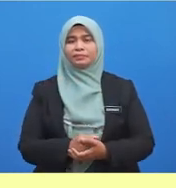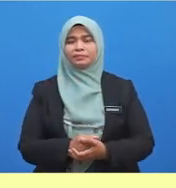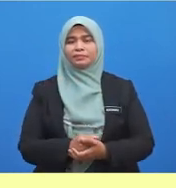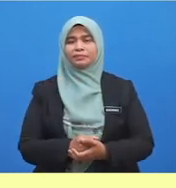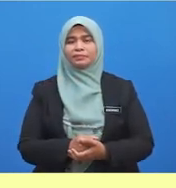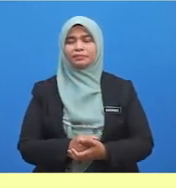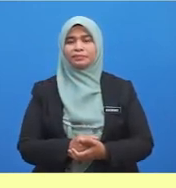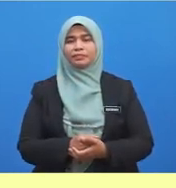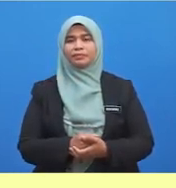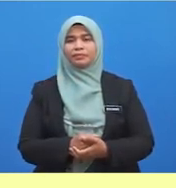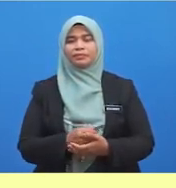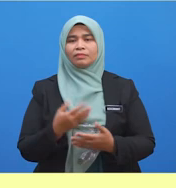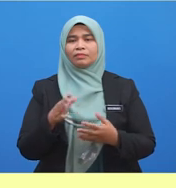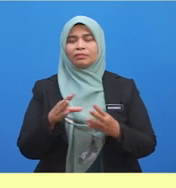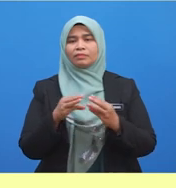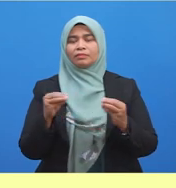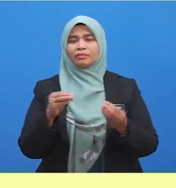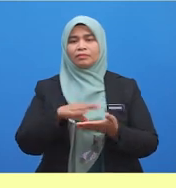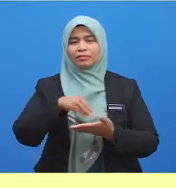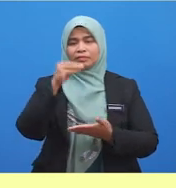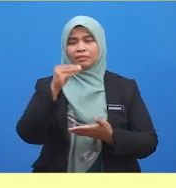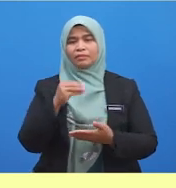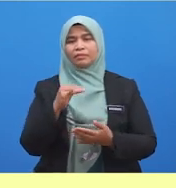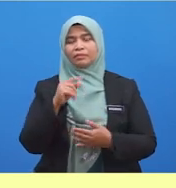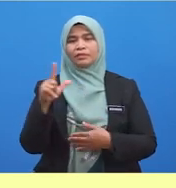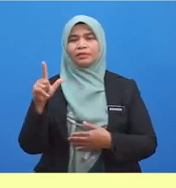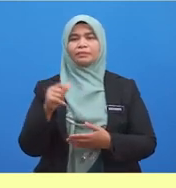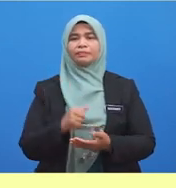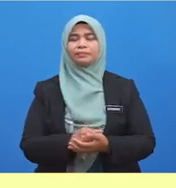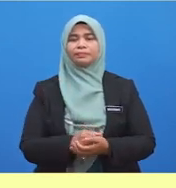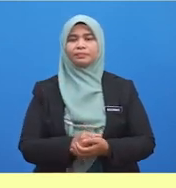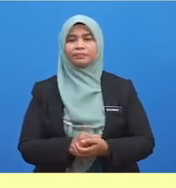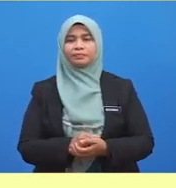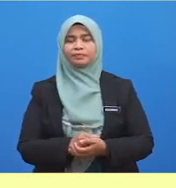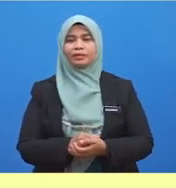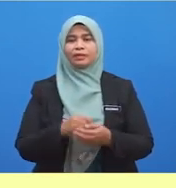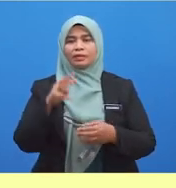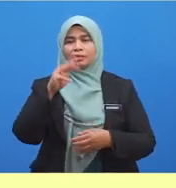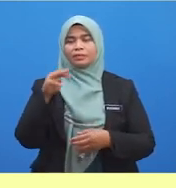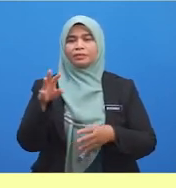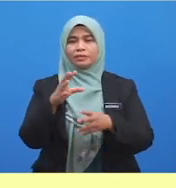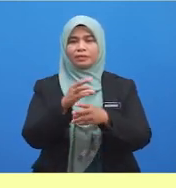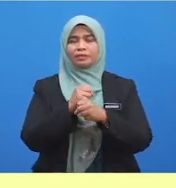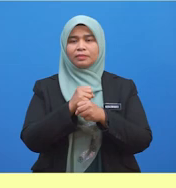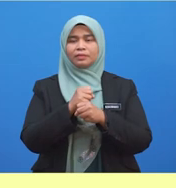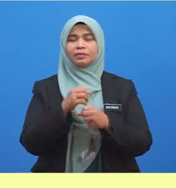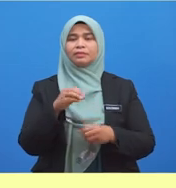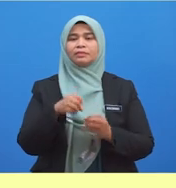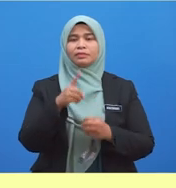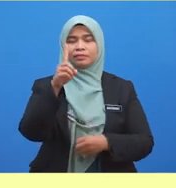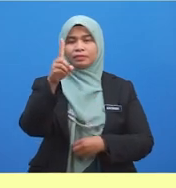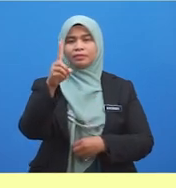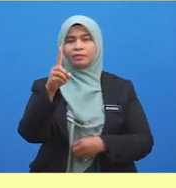pengertian meiosis. Kedua, mengenal pasti jenis sel yang menjalankan meiosis.